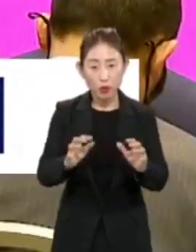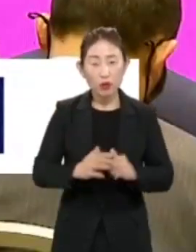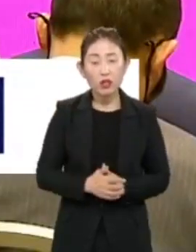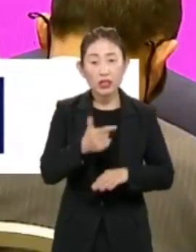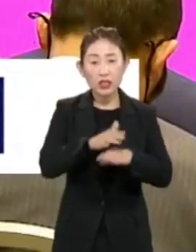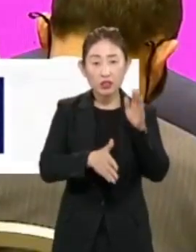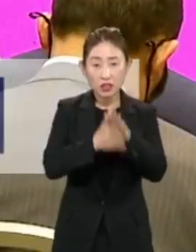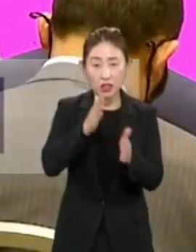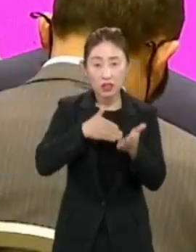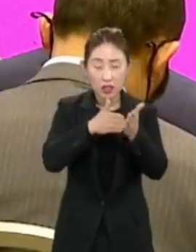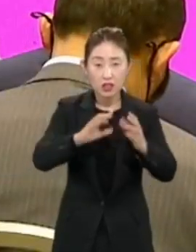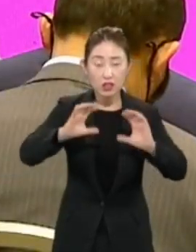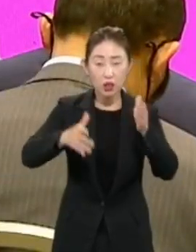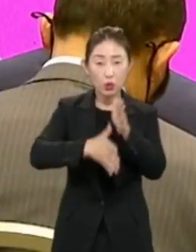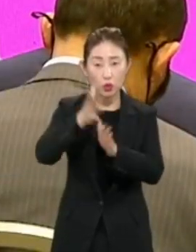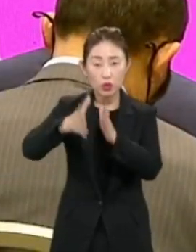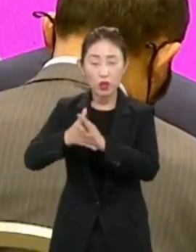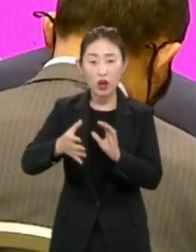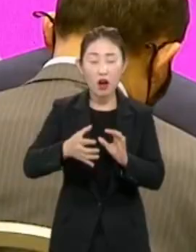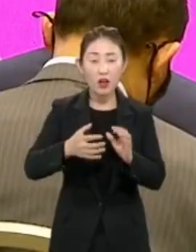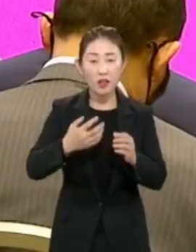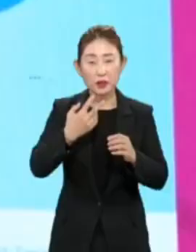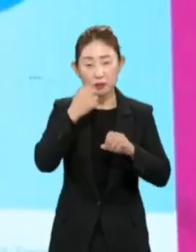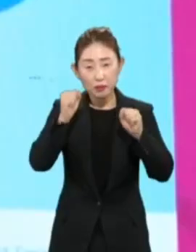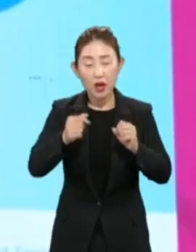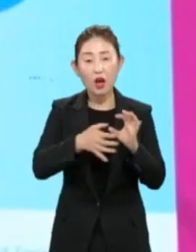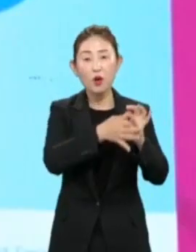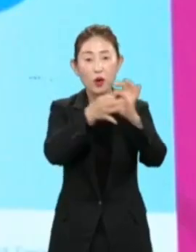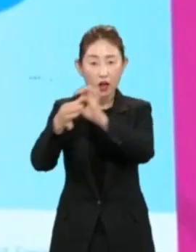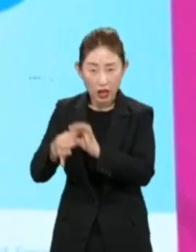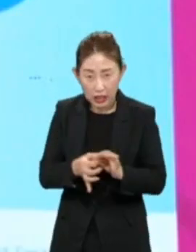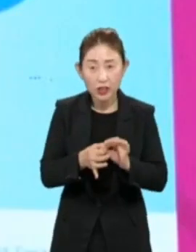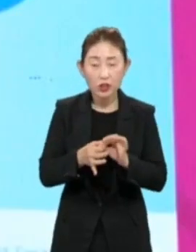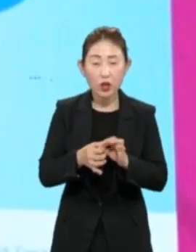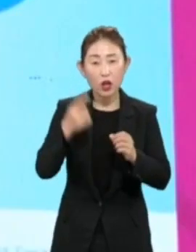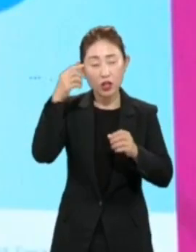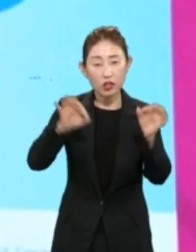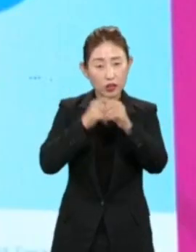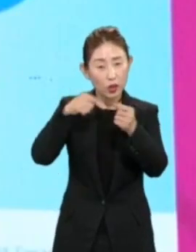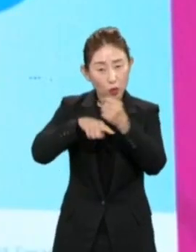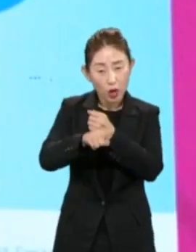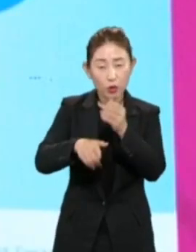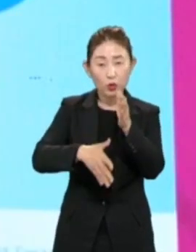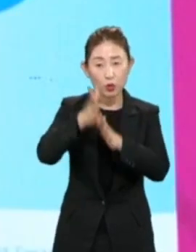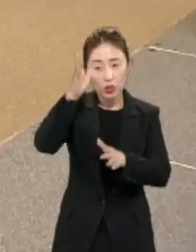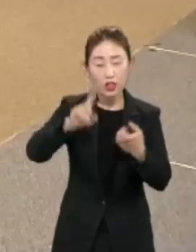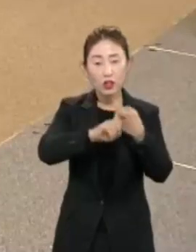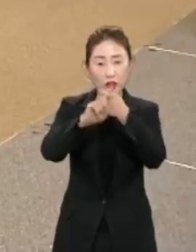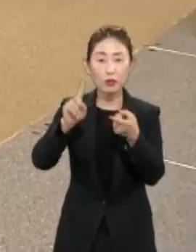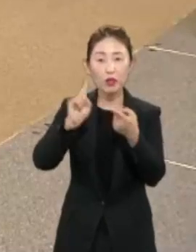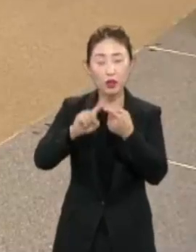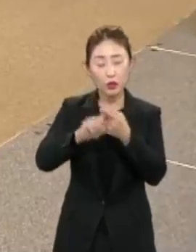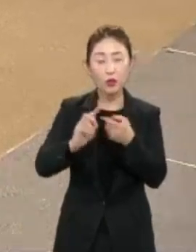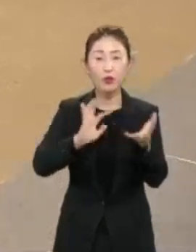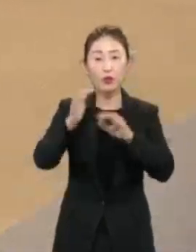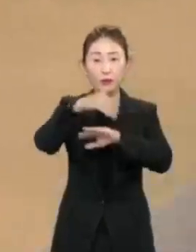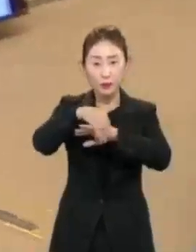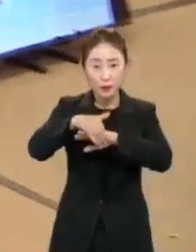시가 제안한 세개 도시간 협력 플랫폼인 가칭 세계 경제과학 도시 연합에 대해서도 논의 할예정입니다